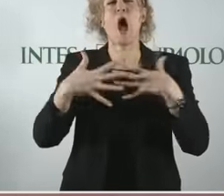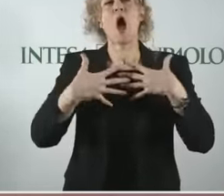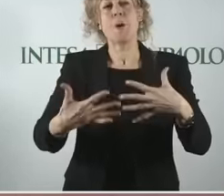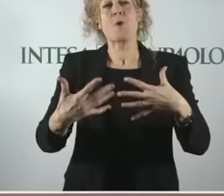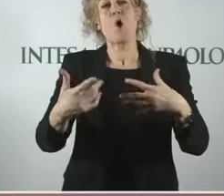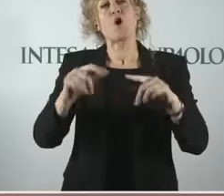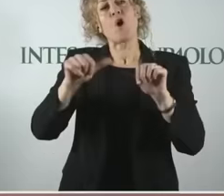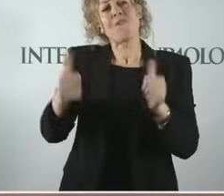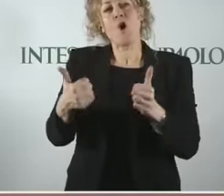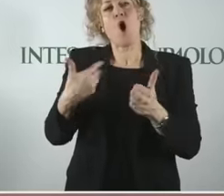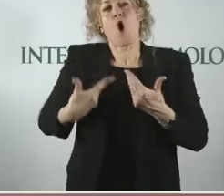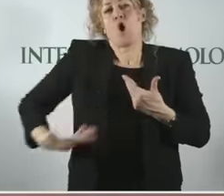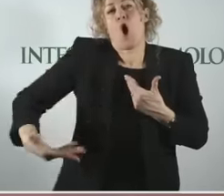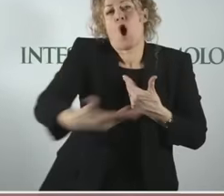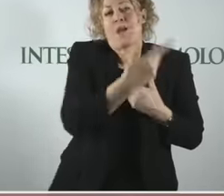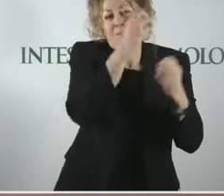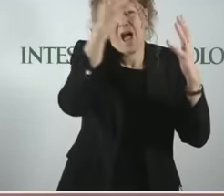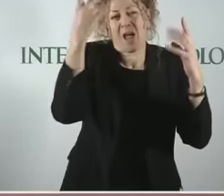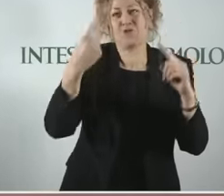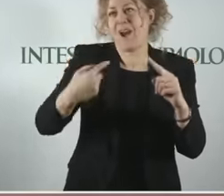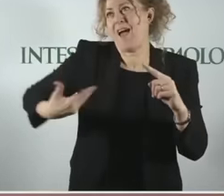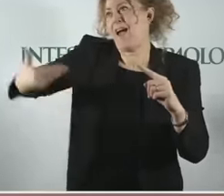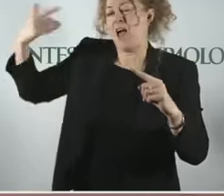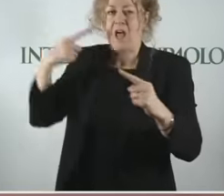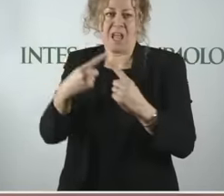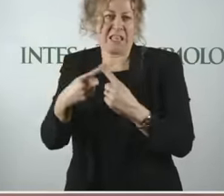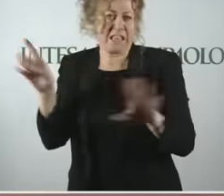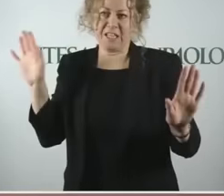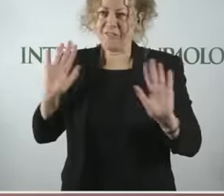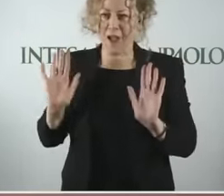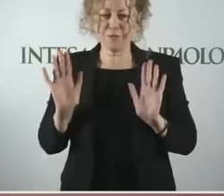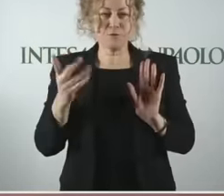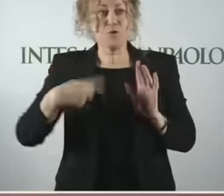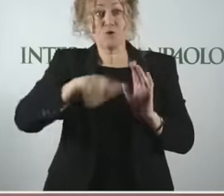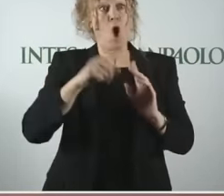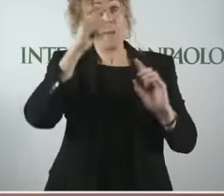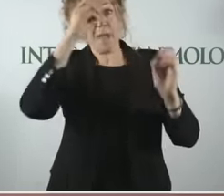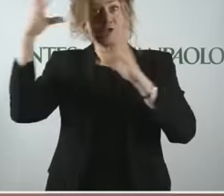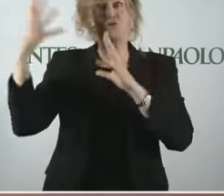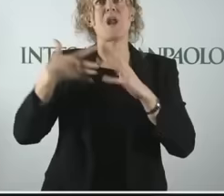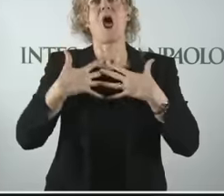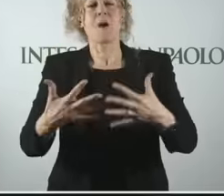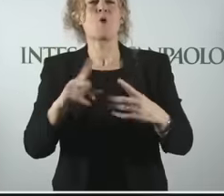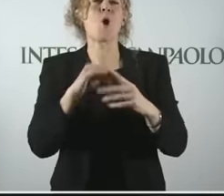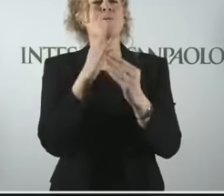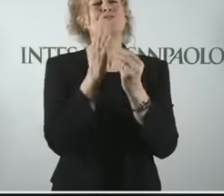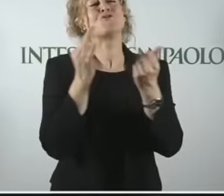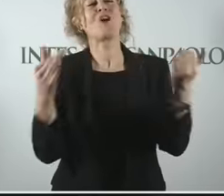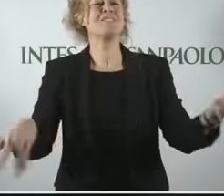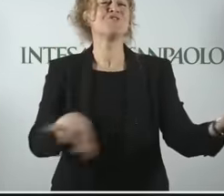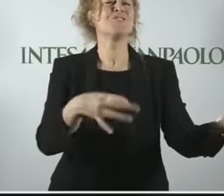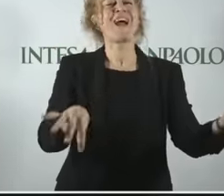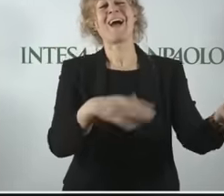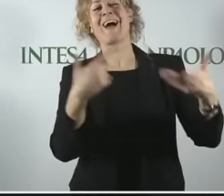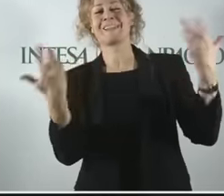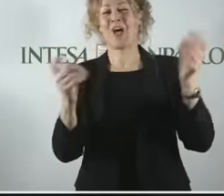po' diverso da come ce lo immaginiamo noi perché noi comunque se dovessimo raffigurare l'amore sarebbe comunque una cosa un po' sdolcinata credo in linea di massima